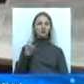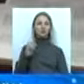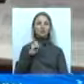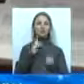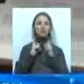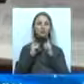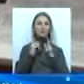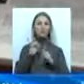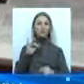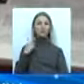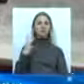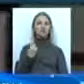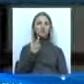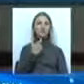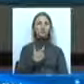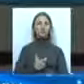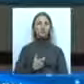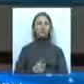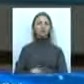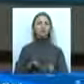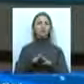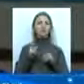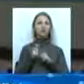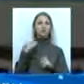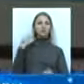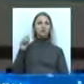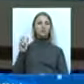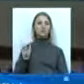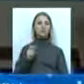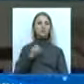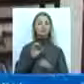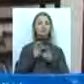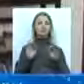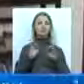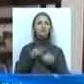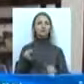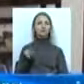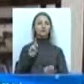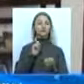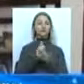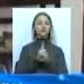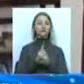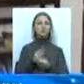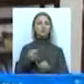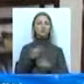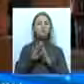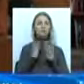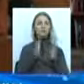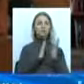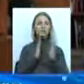Мағжан Жұмабаев атындағы облыстық ғылыми әмбебап кітапханасының ұйытқы болуымен өткен әдеби іс-шара да осы мақсатты негізге